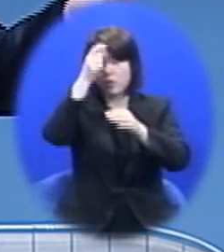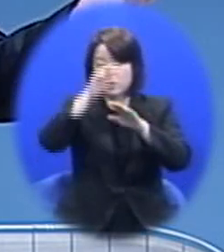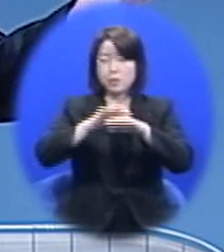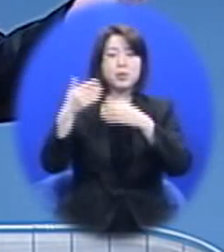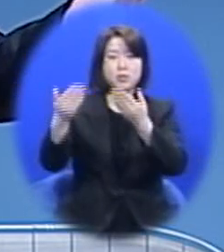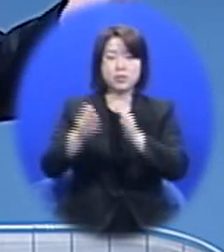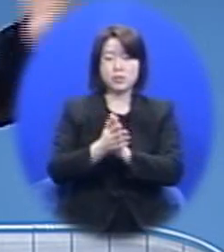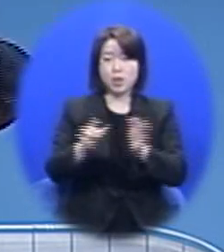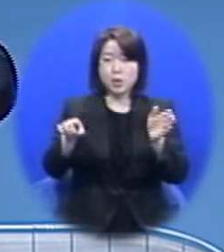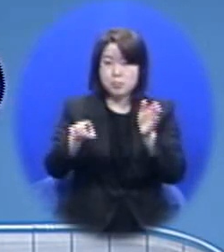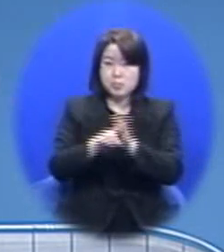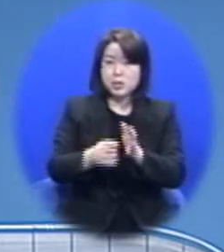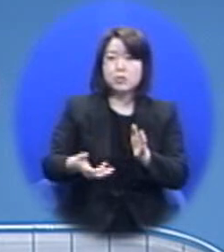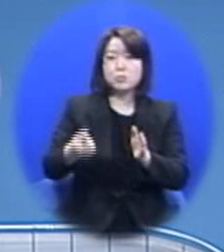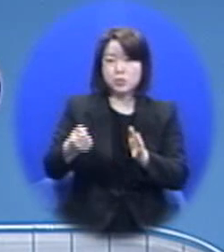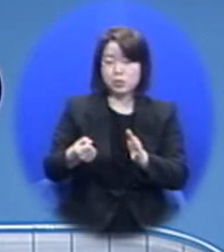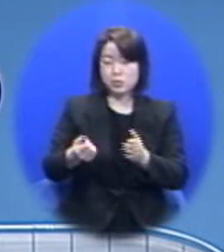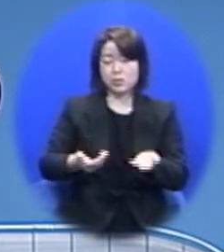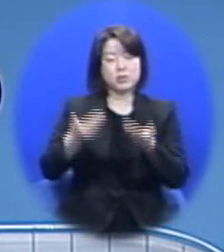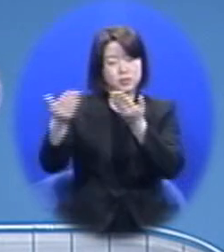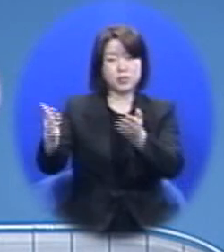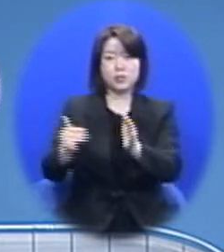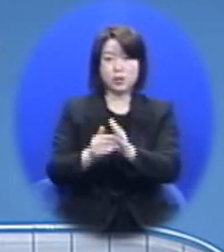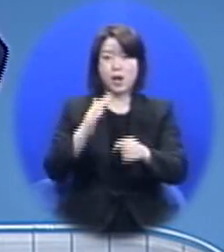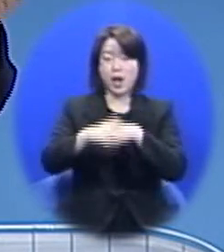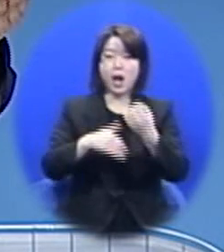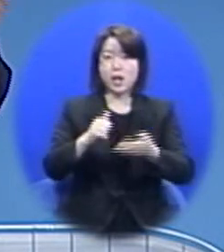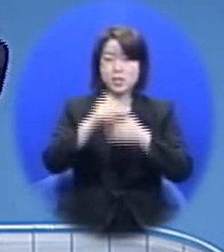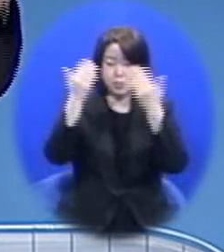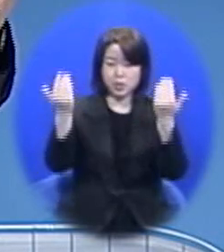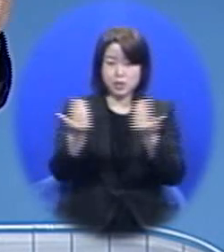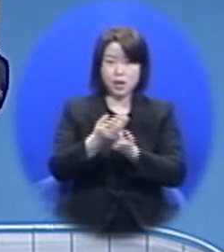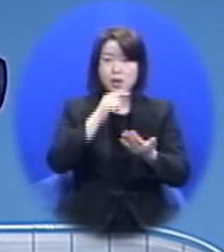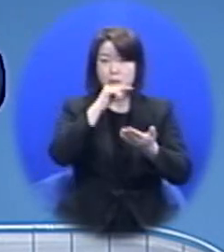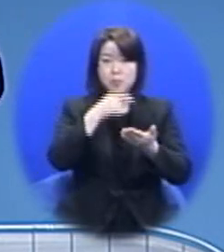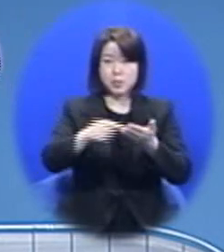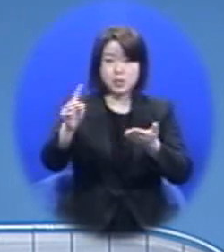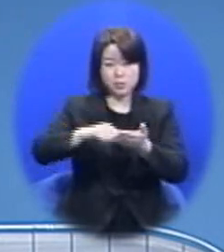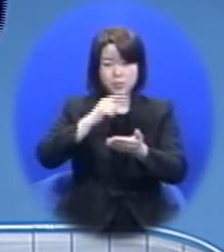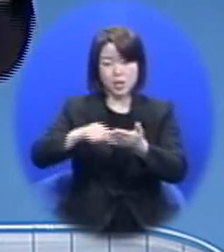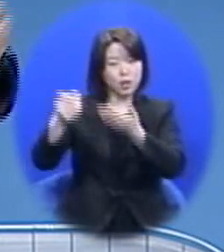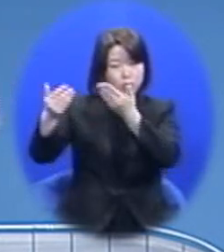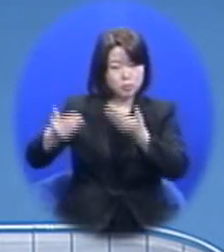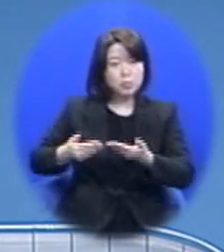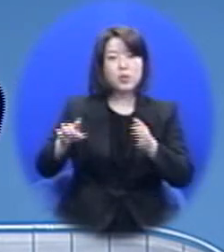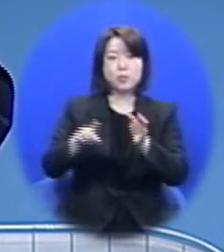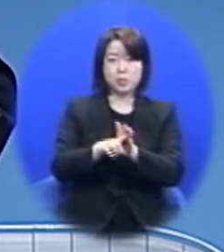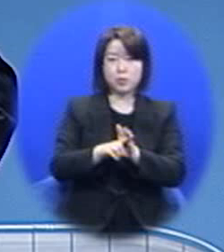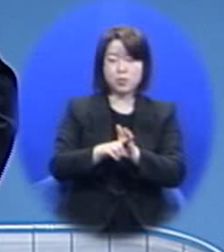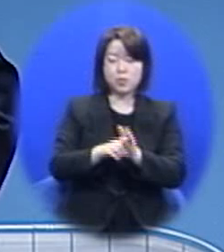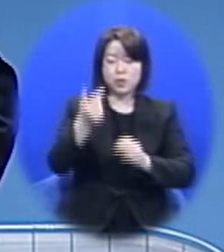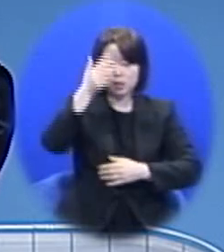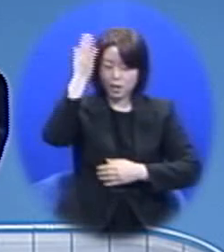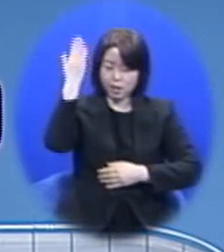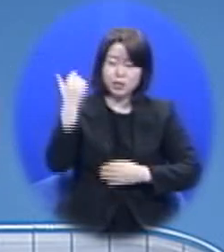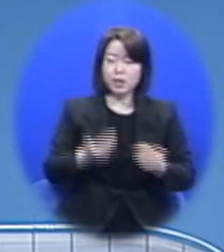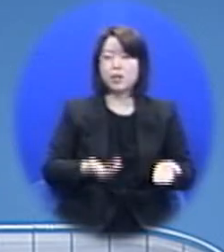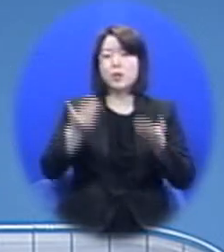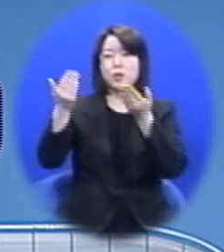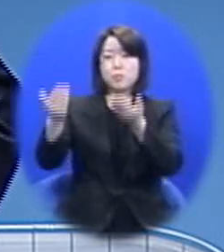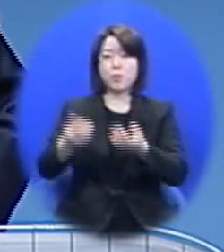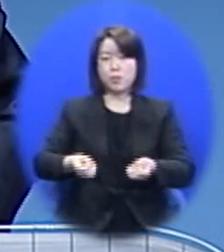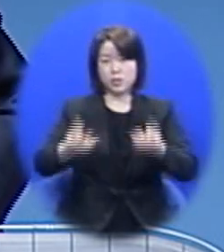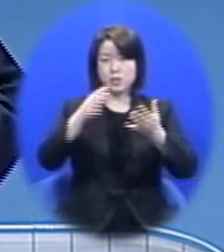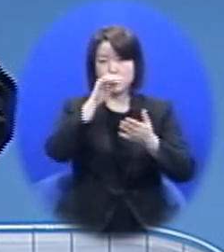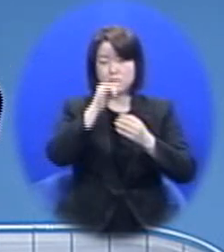믿음으로 드렸습니다. 하나님이 다 부채 다 상환해 주실 걸 믿고 봉헌 예배 드렸습니다.